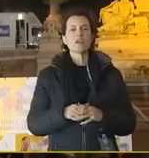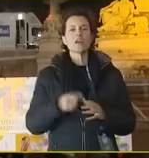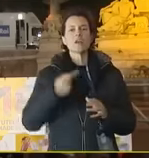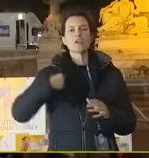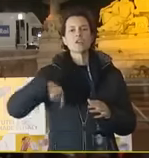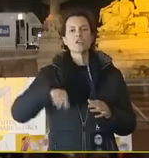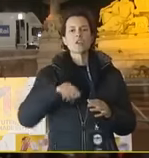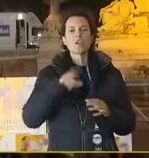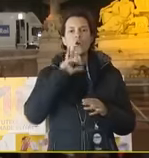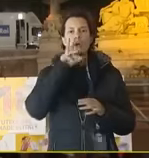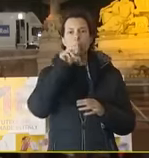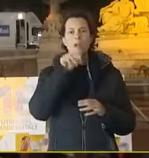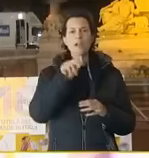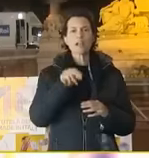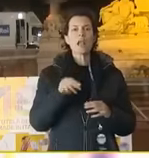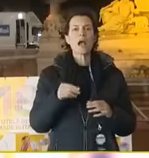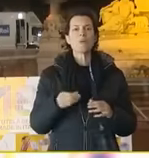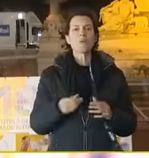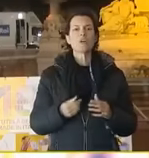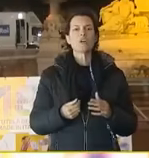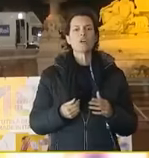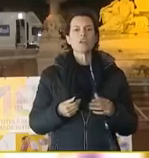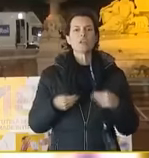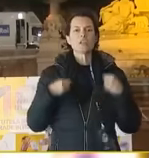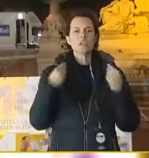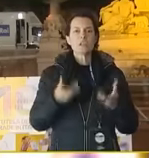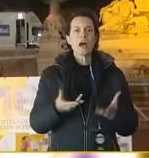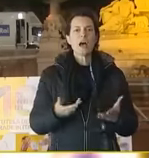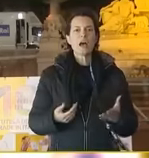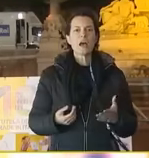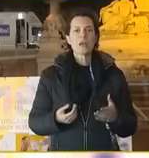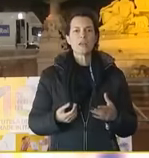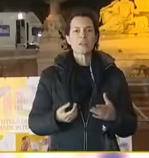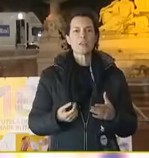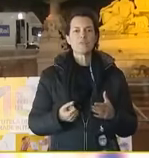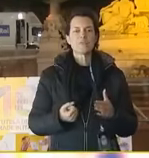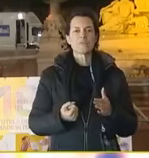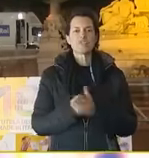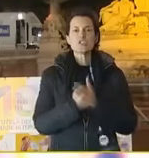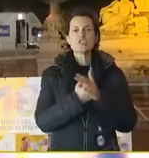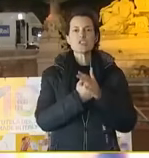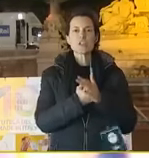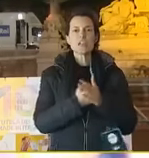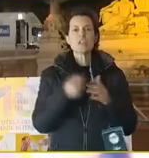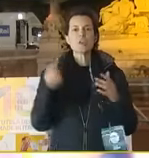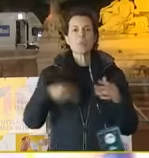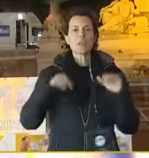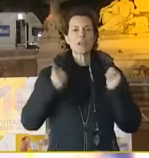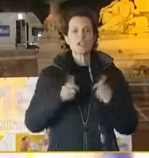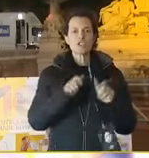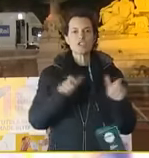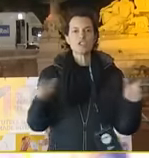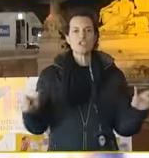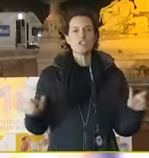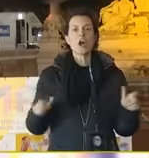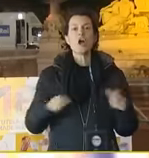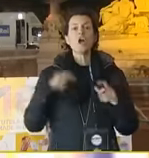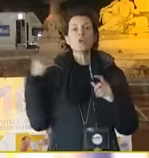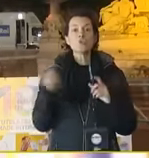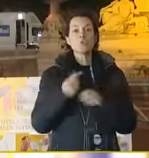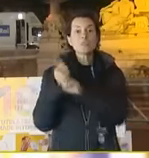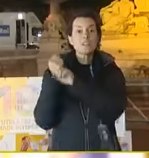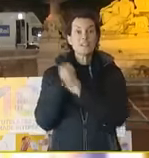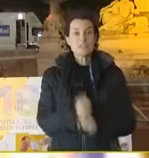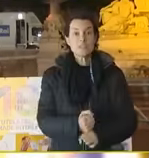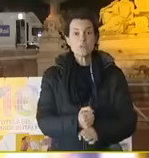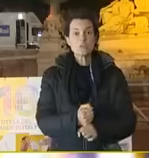più fondi agli ultimi, ai bisognosi. Noi siamo dalla parte dei cittadini. Ve lo immaginate che cosa vuol dire avere tutte le istituzioni che